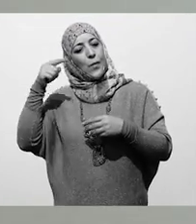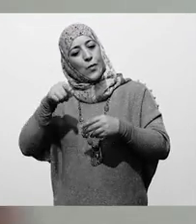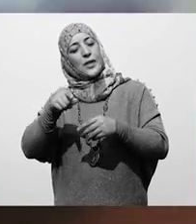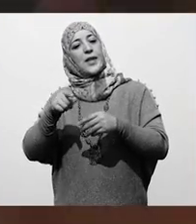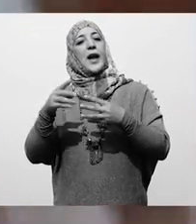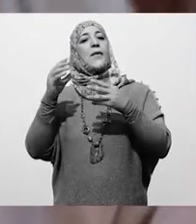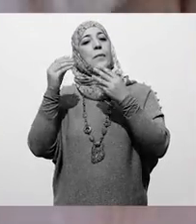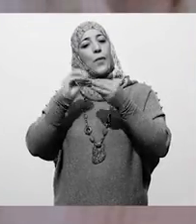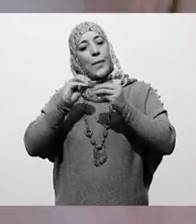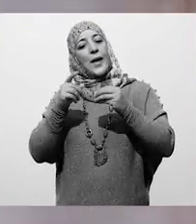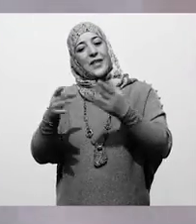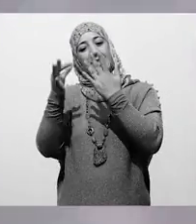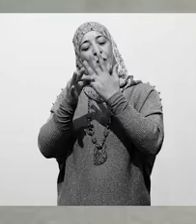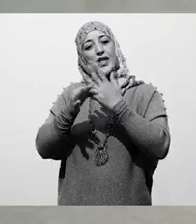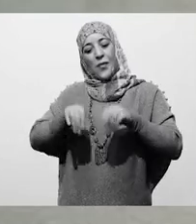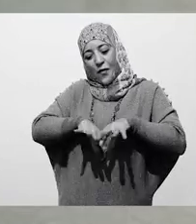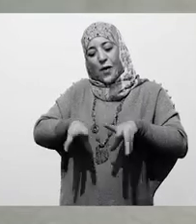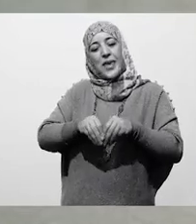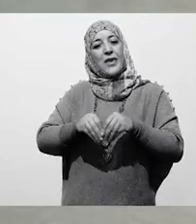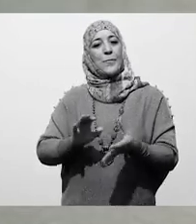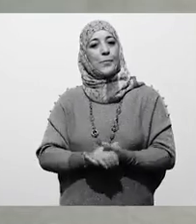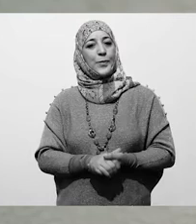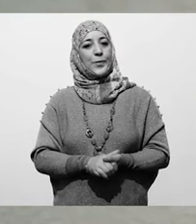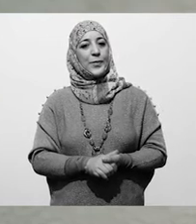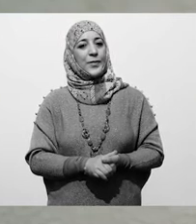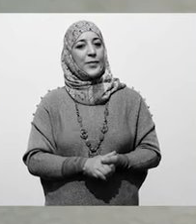pense que c'est ça le problème.